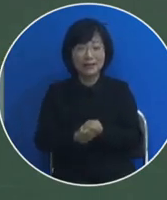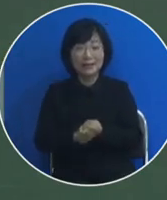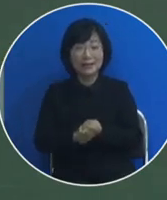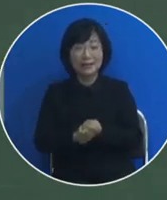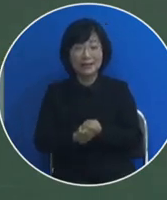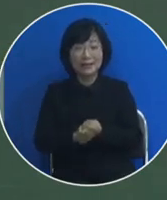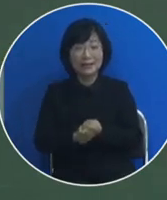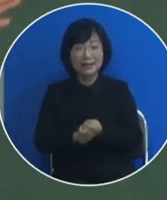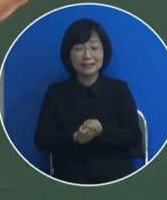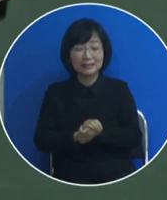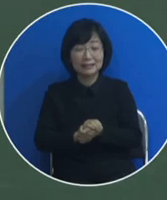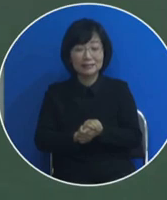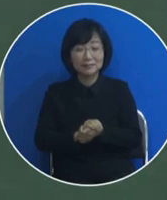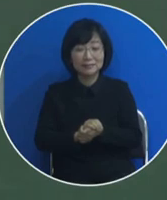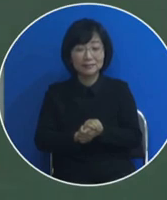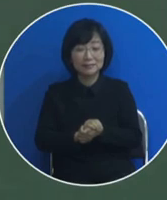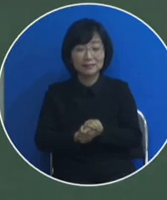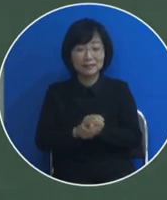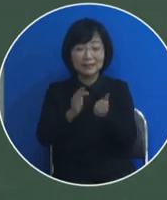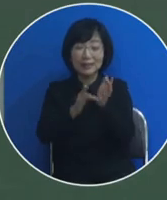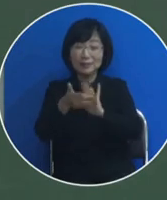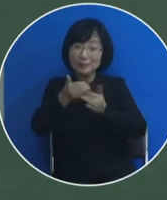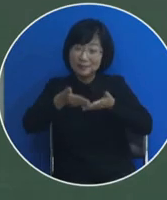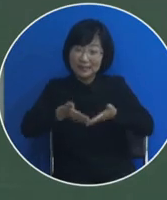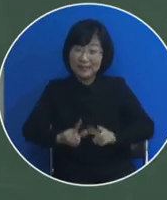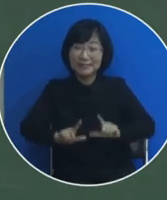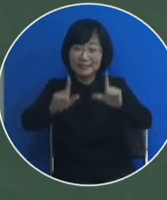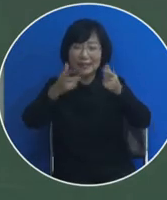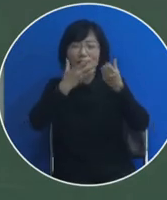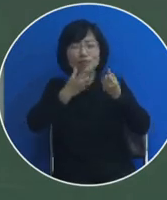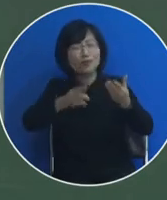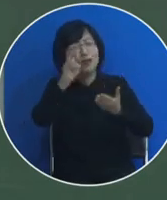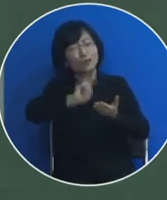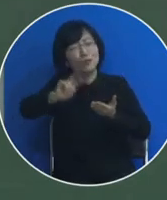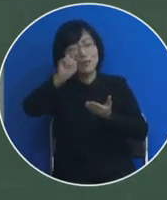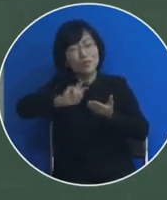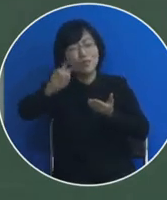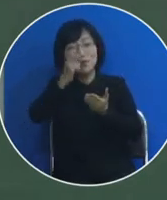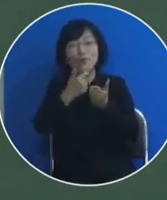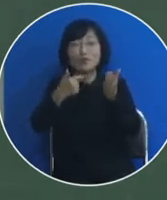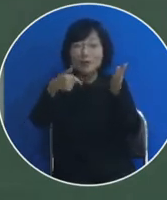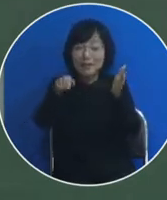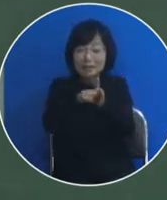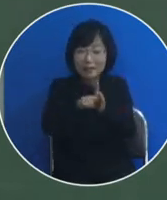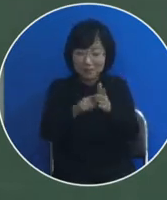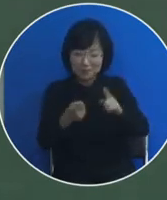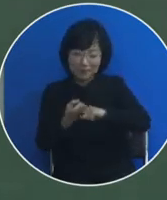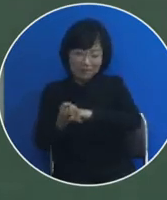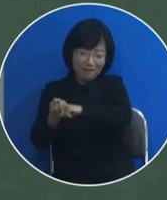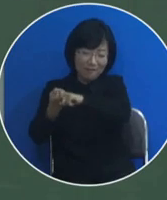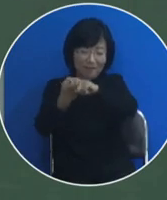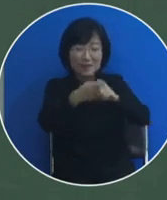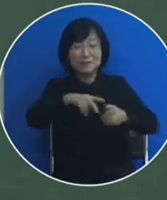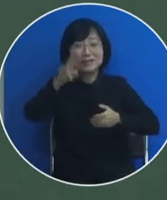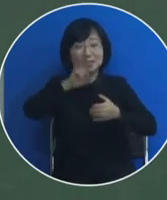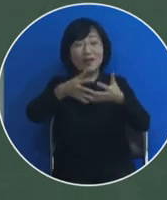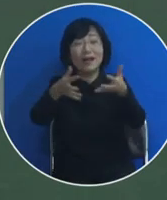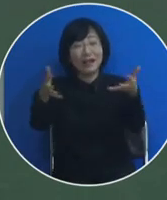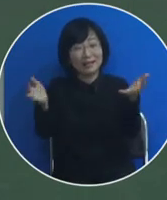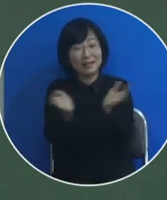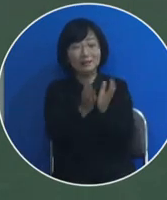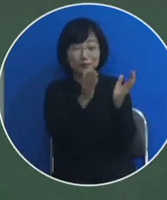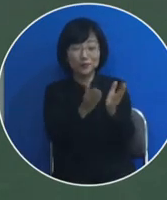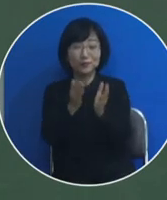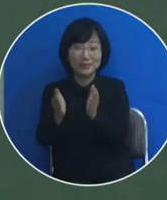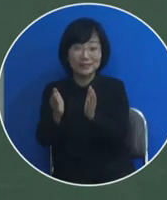축가 가려고 연합 성가대 가서 저 우리 회관에 모였다. And the unified choir got together because they were practicing for the Christmas concert.